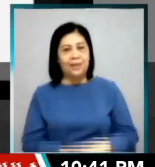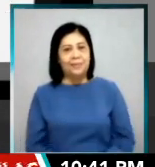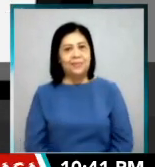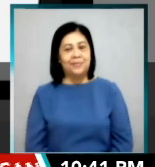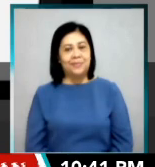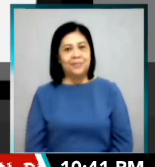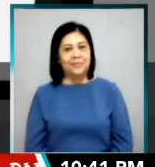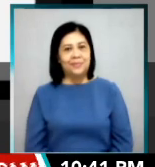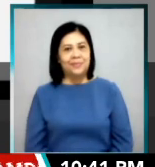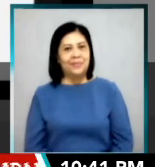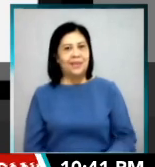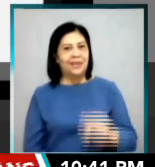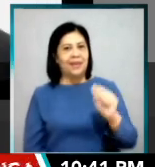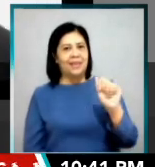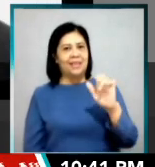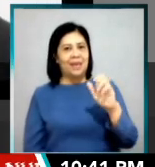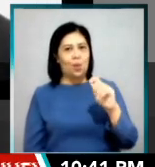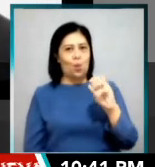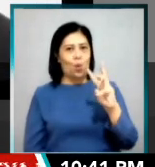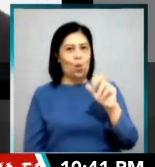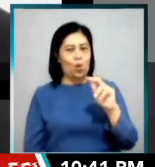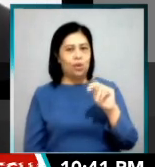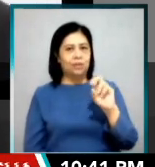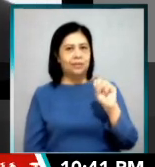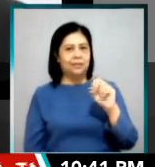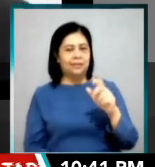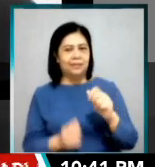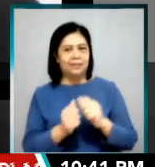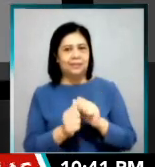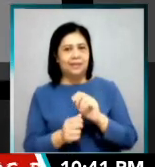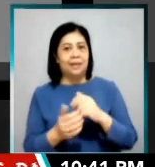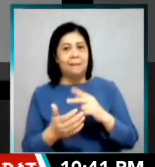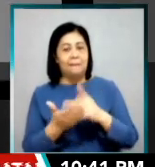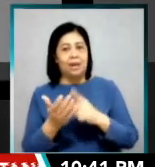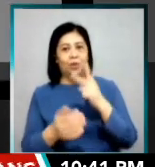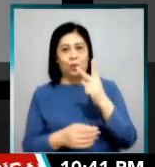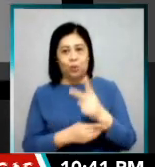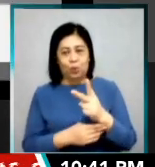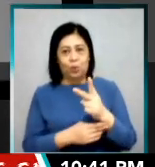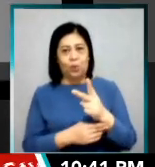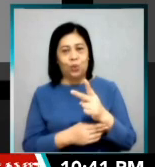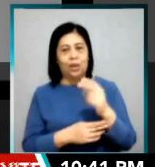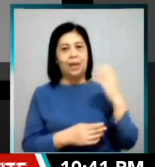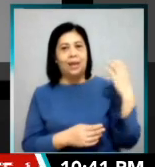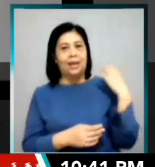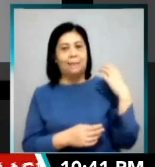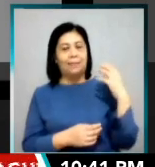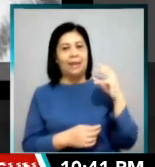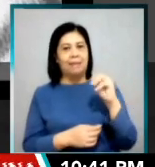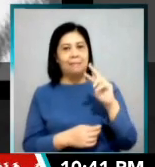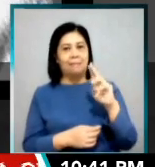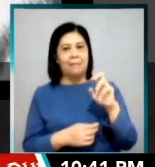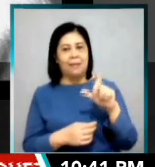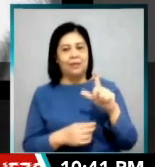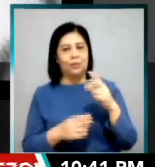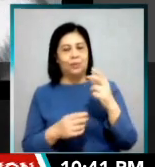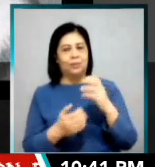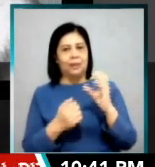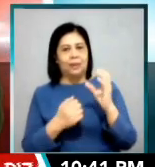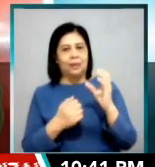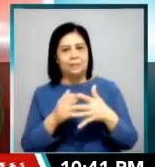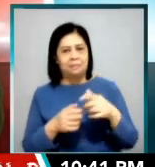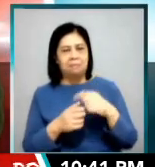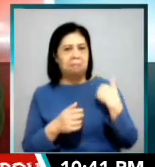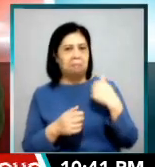Itaewon star sa sequel ng Captain Marvel 2 kung saan makakasama niya si Brie Larson. Wala pang official confirmation mula